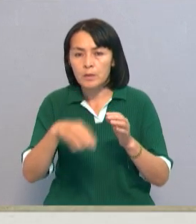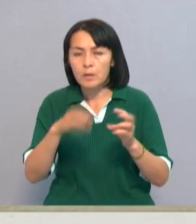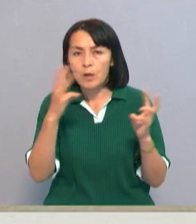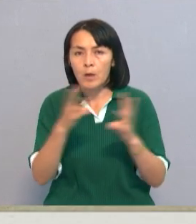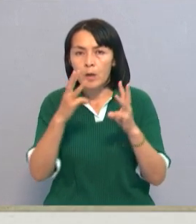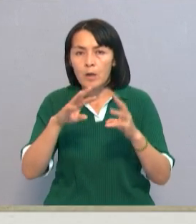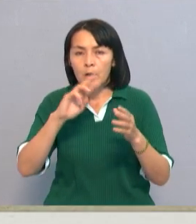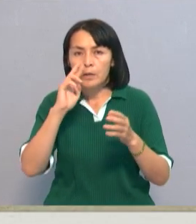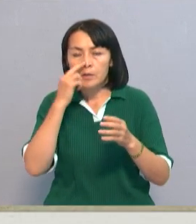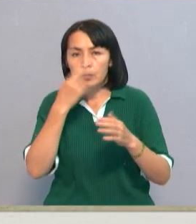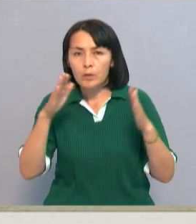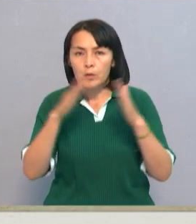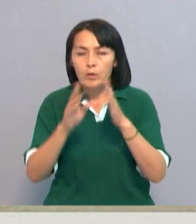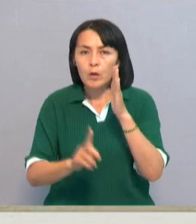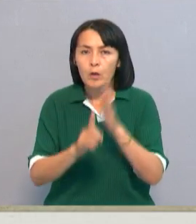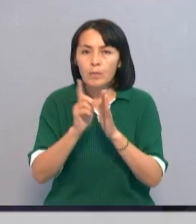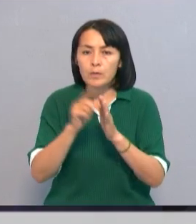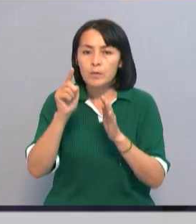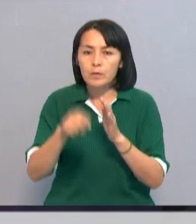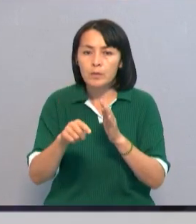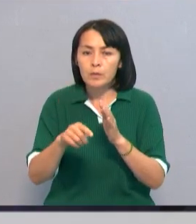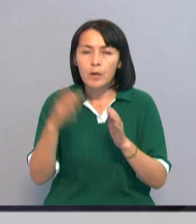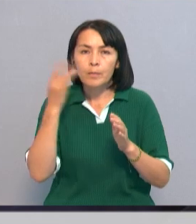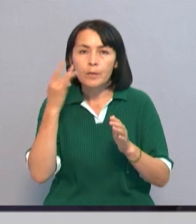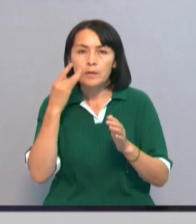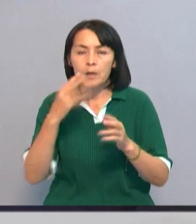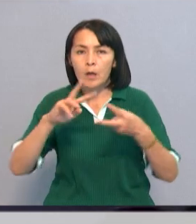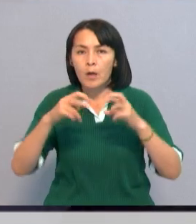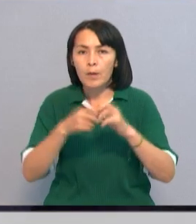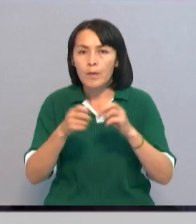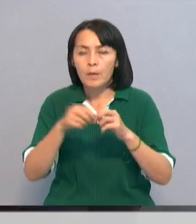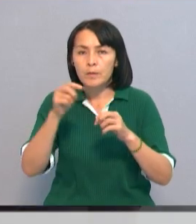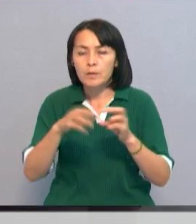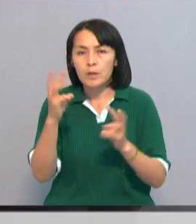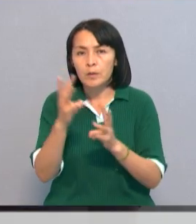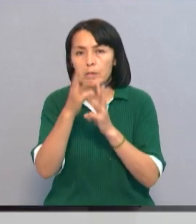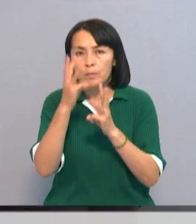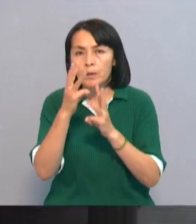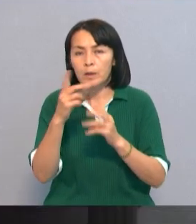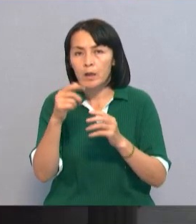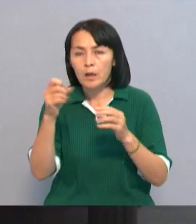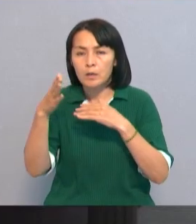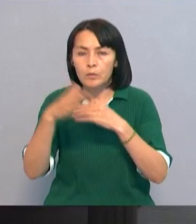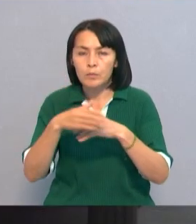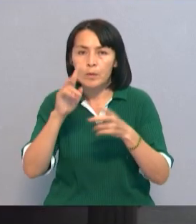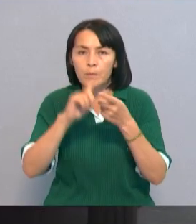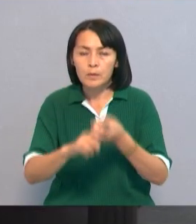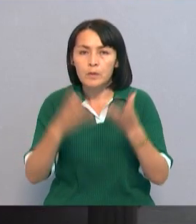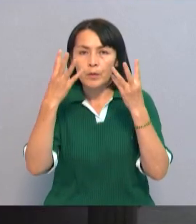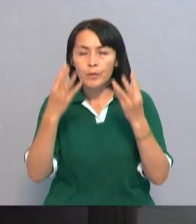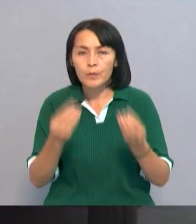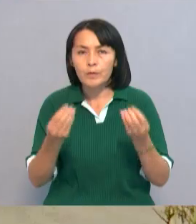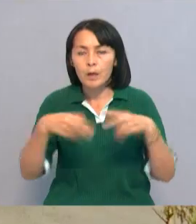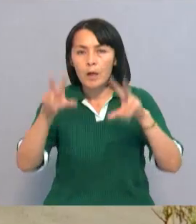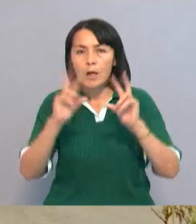Шымкенте возникают в частных домах. То есть в домах с печами часто возникают проблемы с засорением дымохода и отключением газа. Поэтому с сегодняшнего